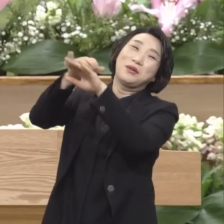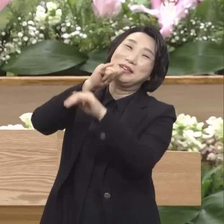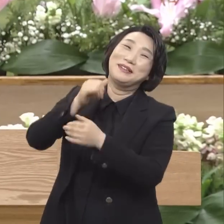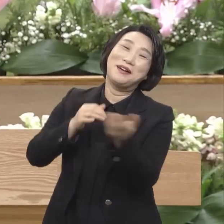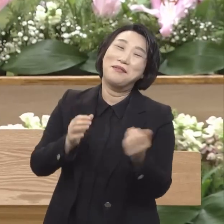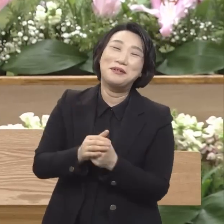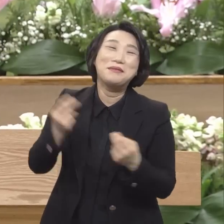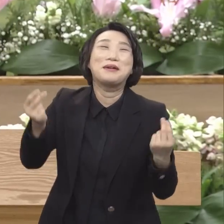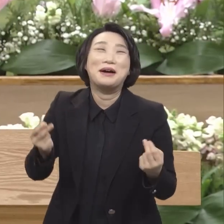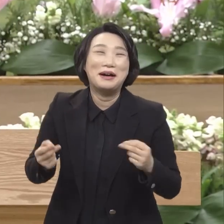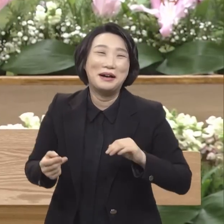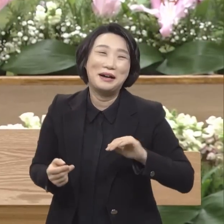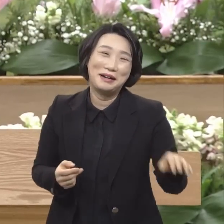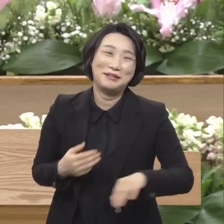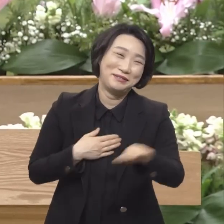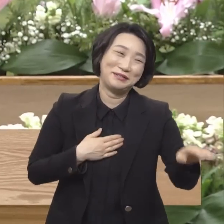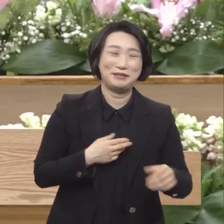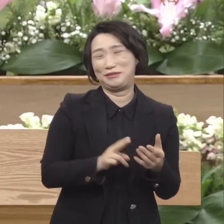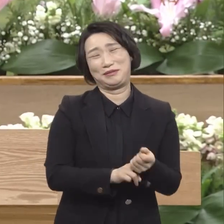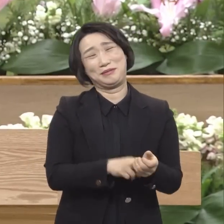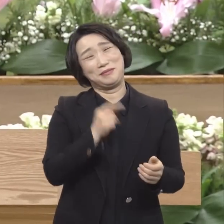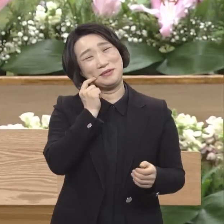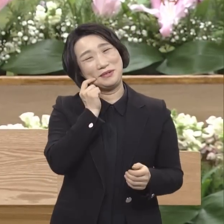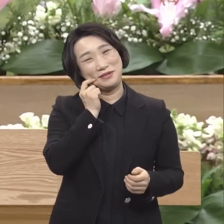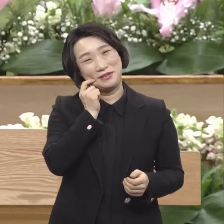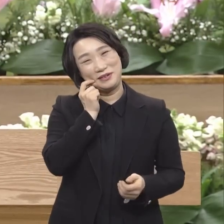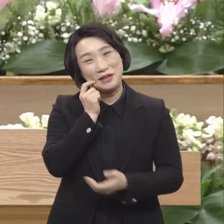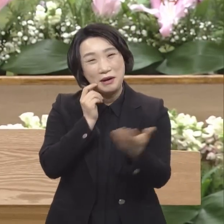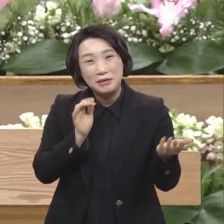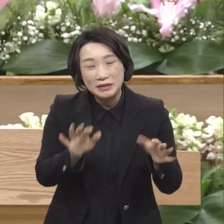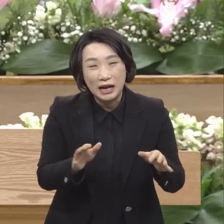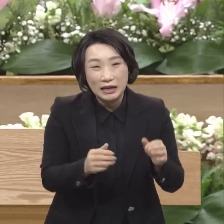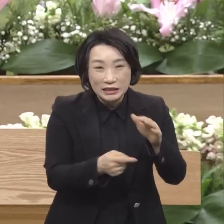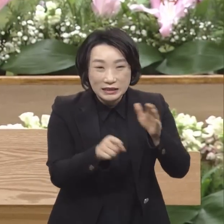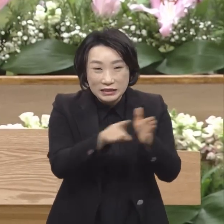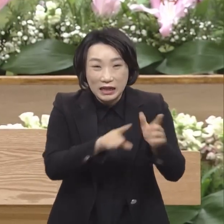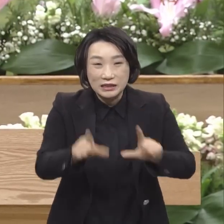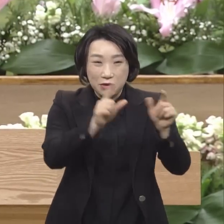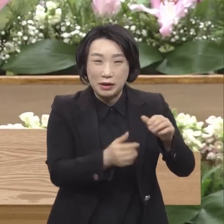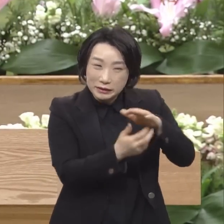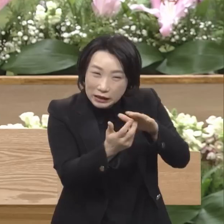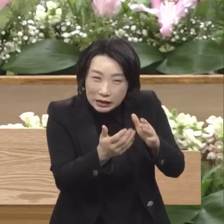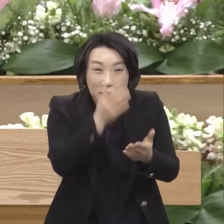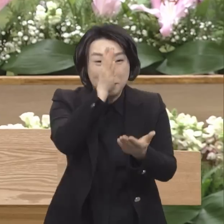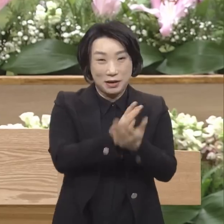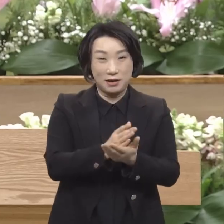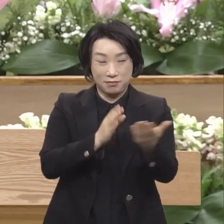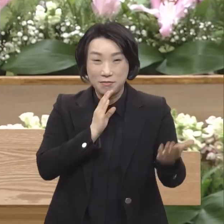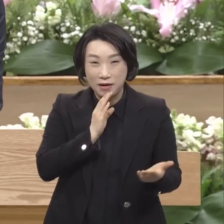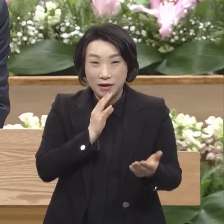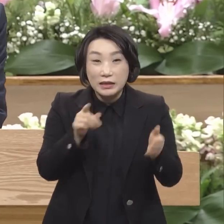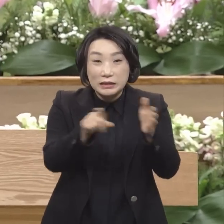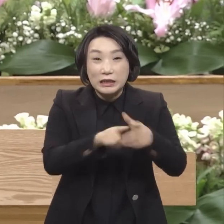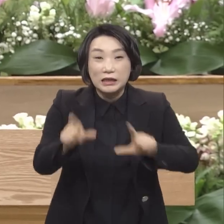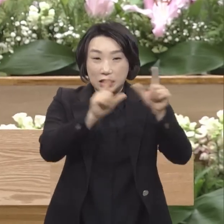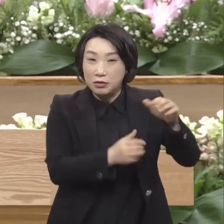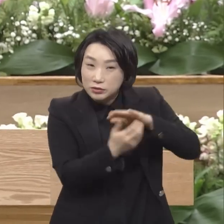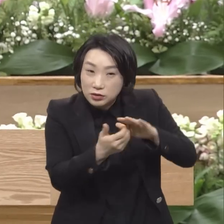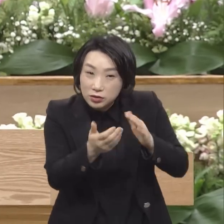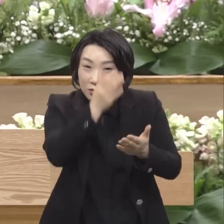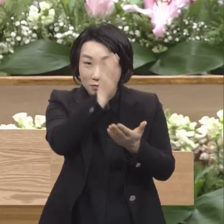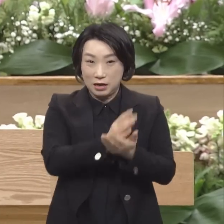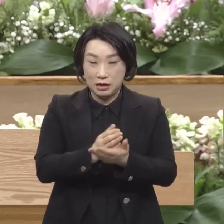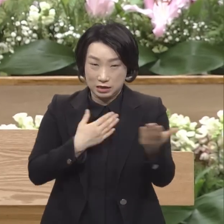없어. 이런 정말로 신앙생활도 이 술수 부리지 말라고 그래서 20대 다 술수. 신앙생활에 술수 부리지